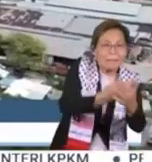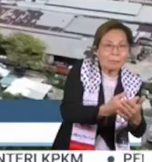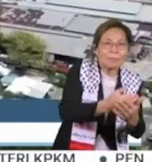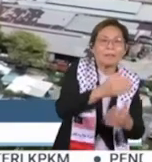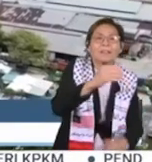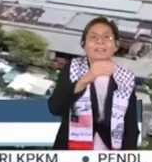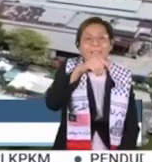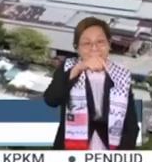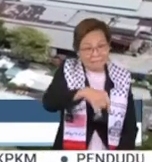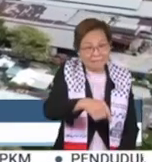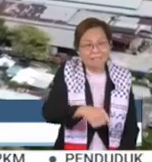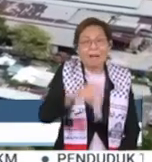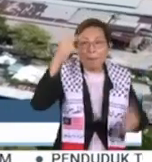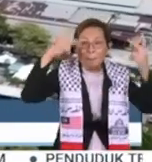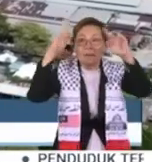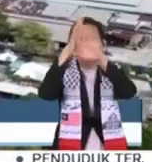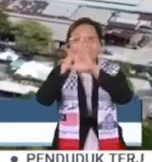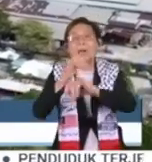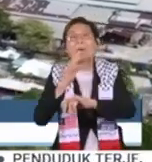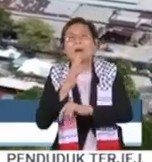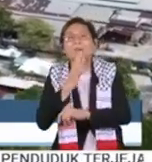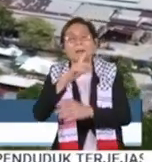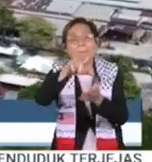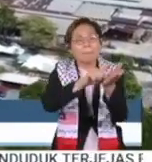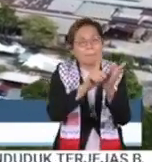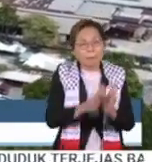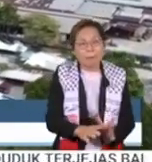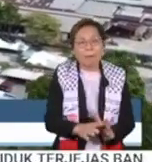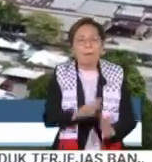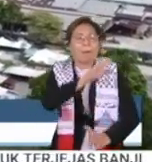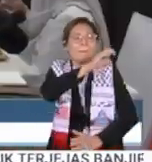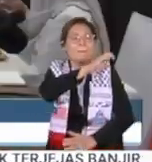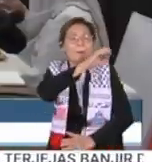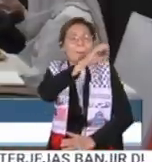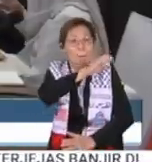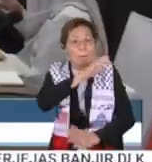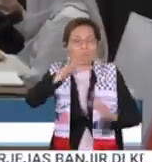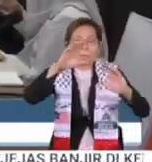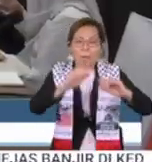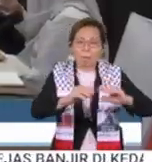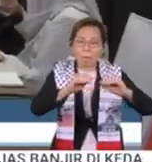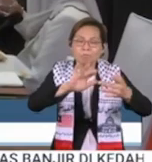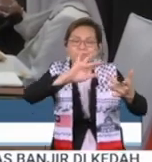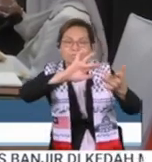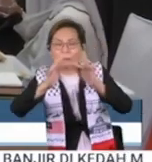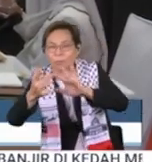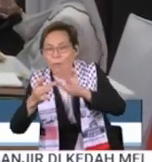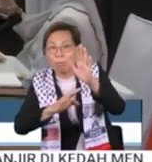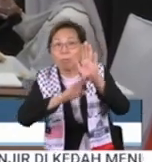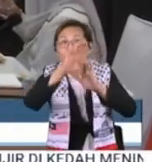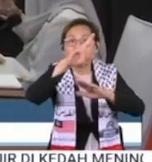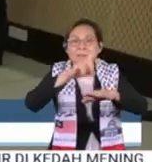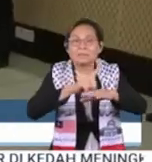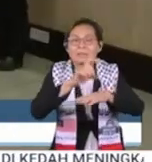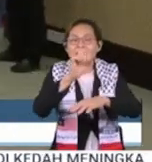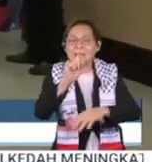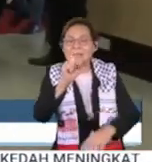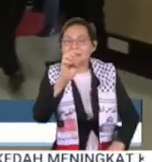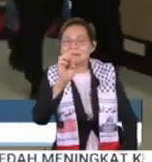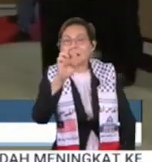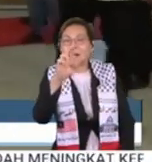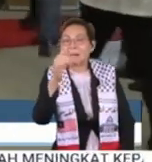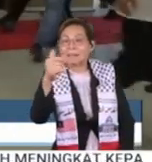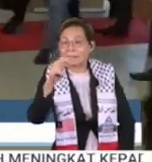daerah terbabit. Premier Sarawak bercakap kepada media selepas mempengerusikan mesyuarat koordinasi pembangunan di Serian hari